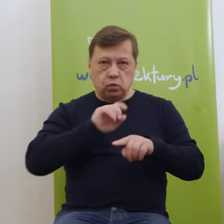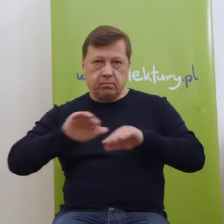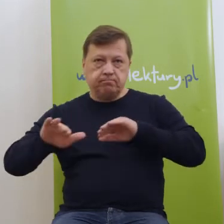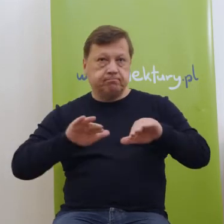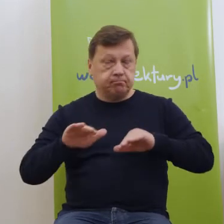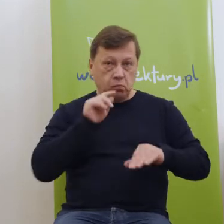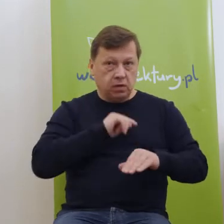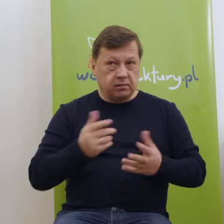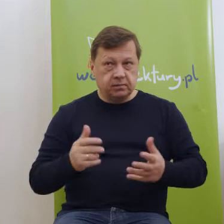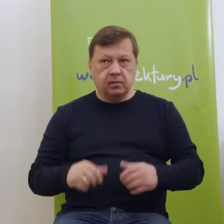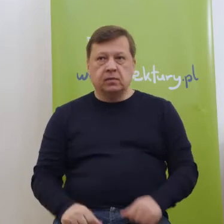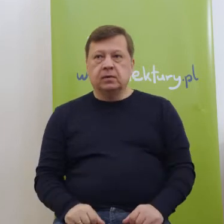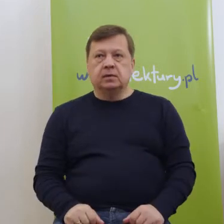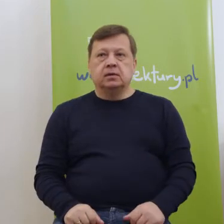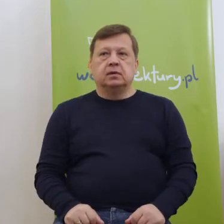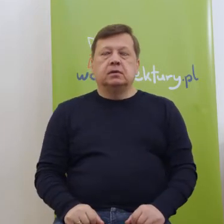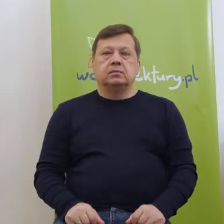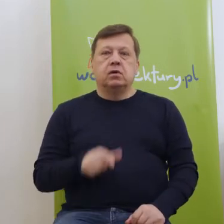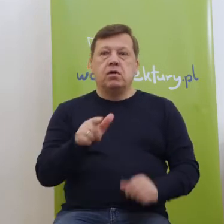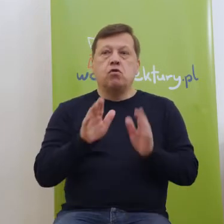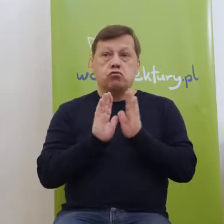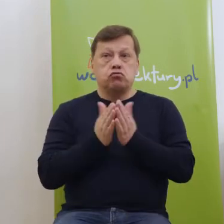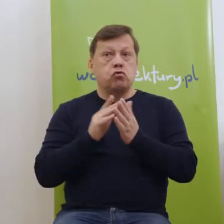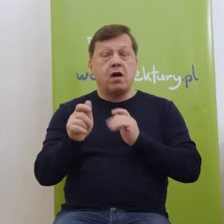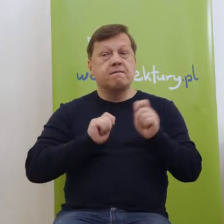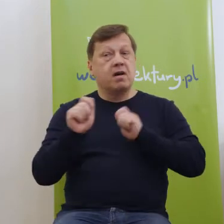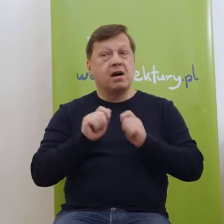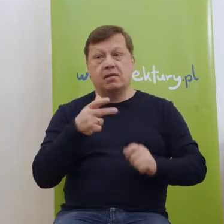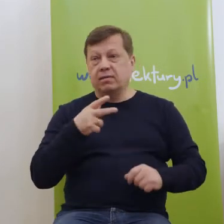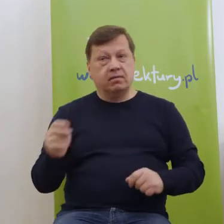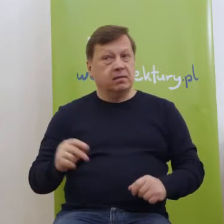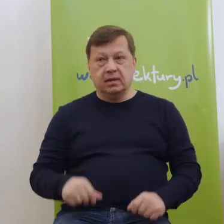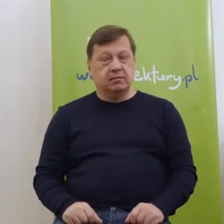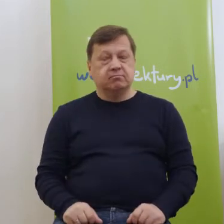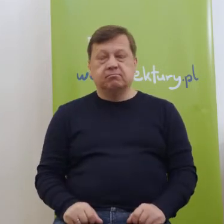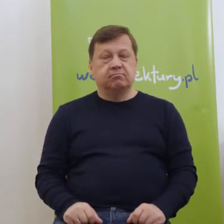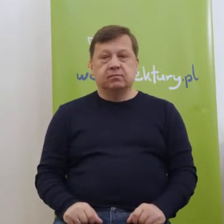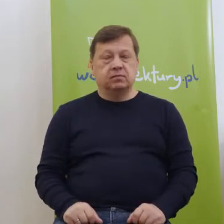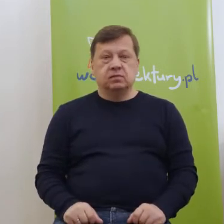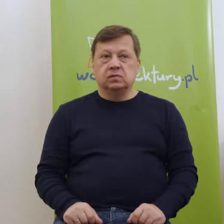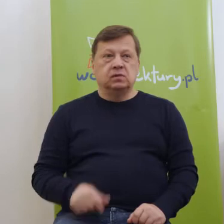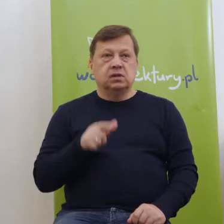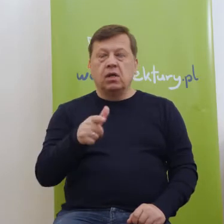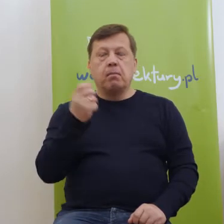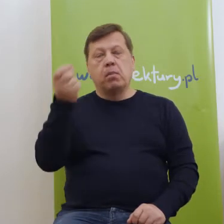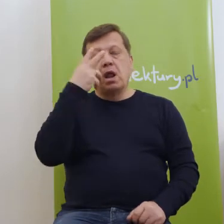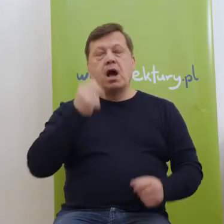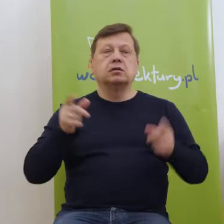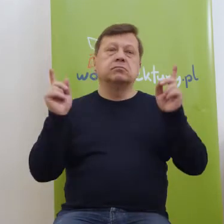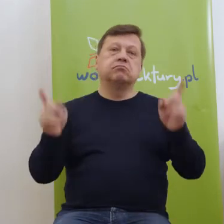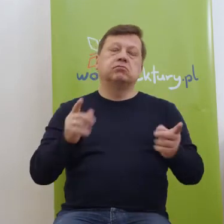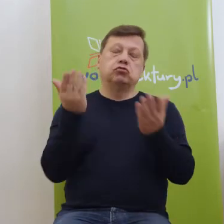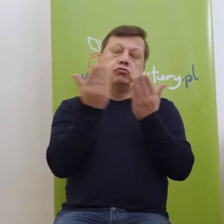nie jest taka idylliczna, miła książka o wakacjach. Proszę się nie łudzić, absolutnie nie. To nie jest książka na plaży z